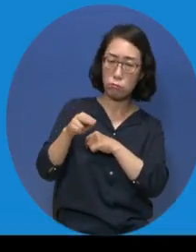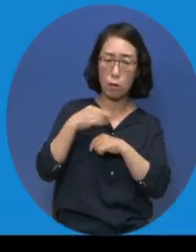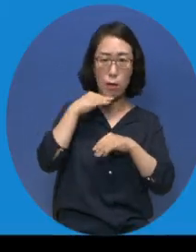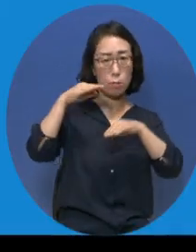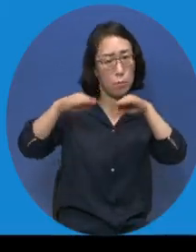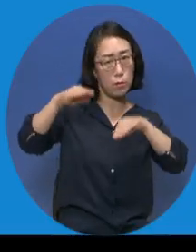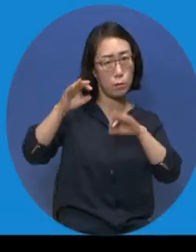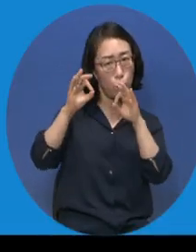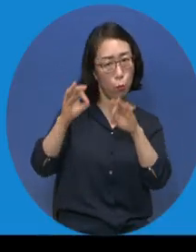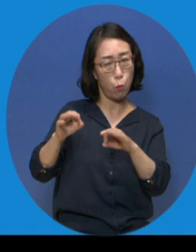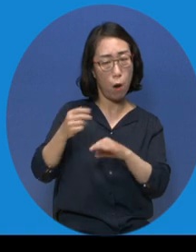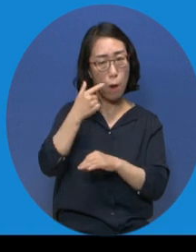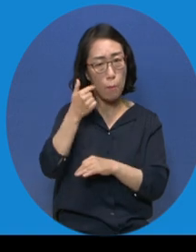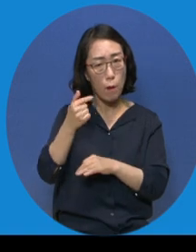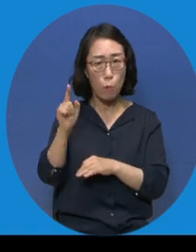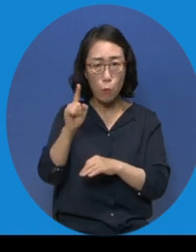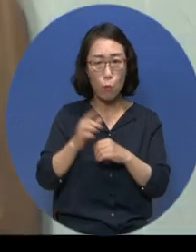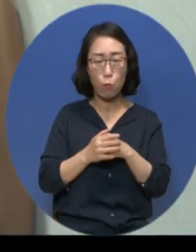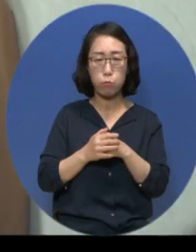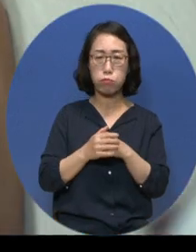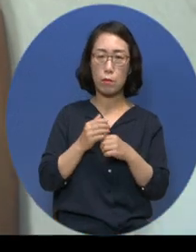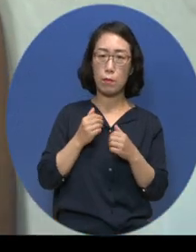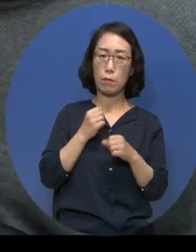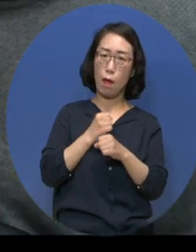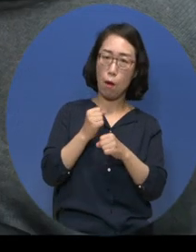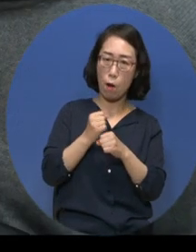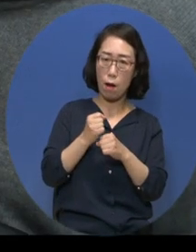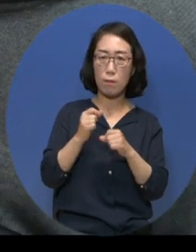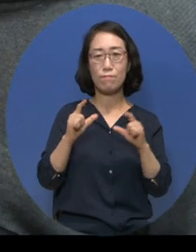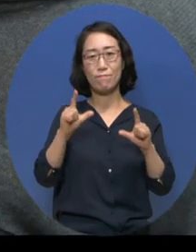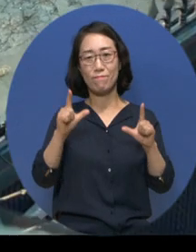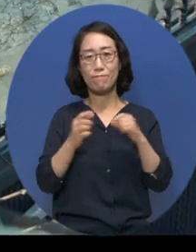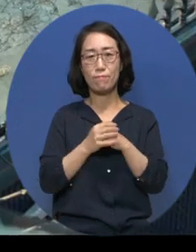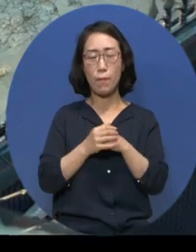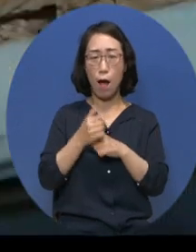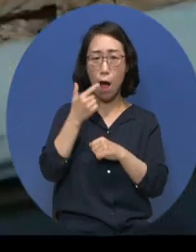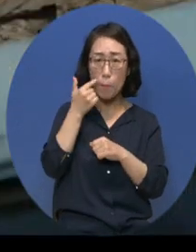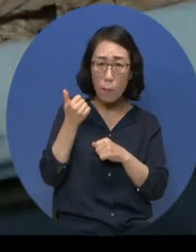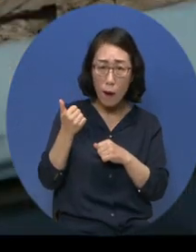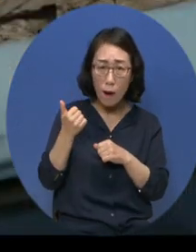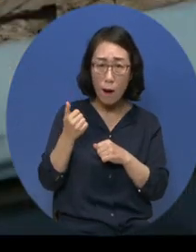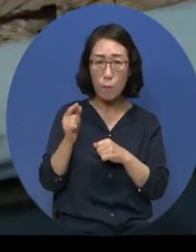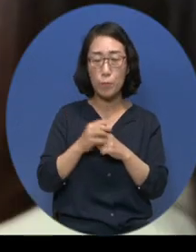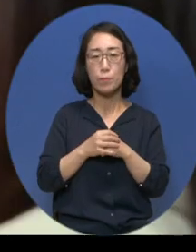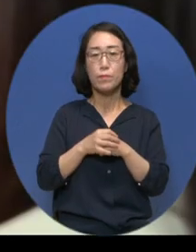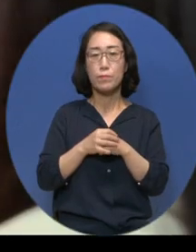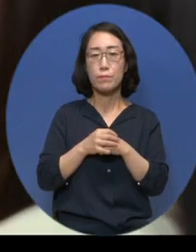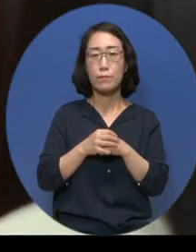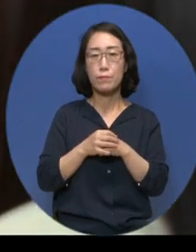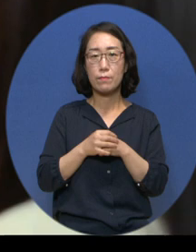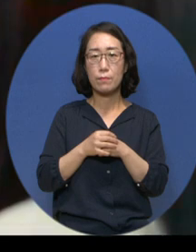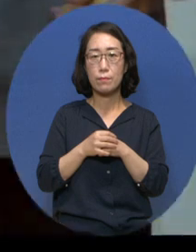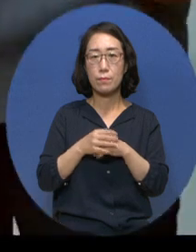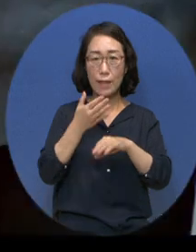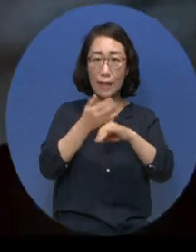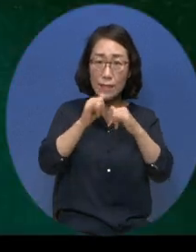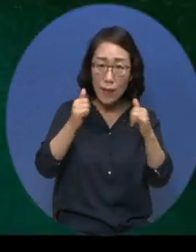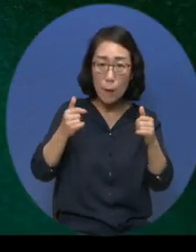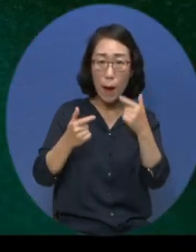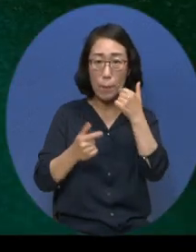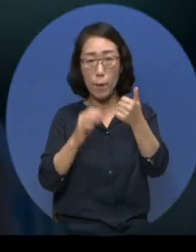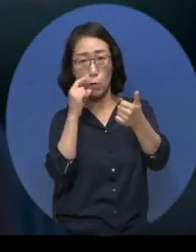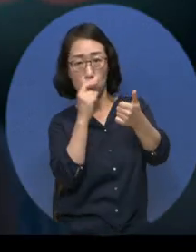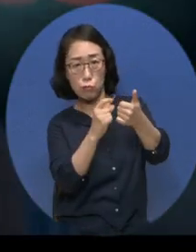또래로 보이는 그의 모습에 당황스럽기만 한데 아빠라고 하던데 다른 사람을 아빠라고 부르는 딸의